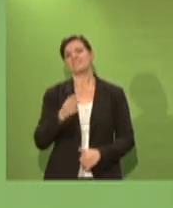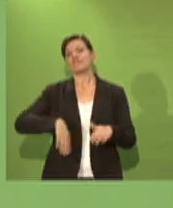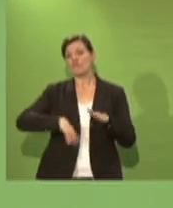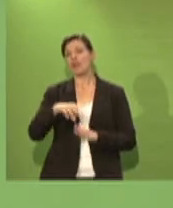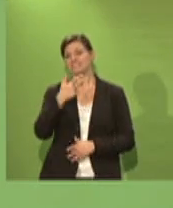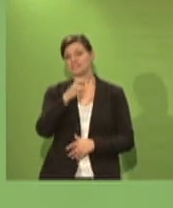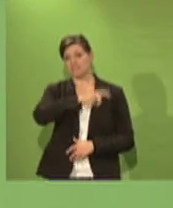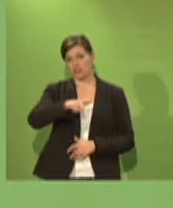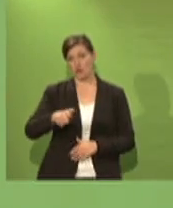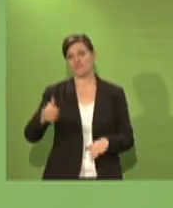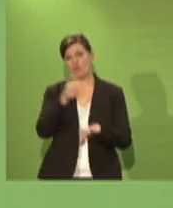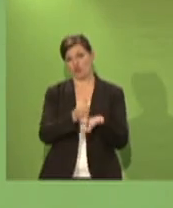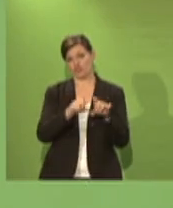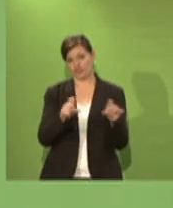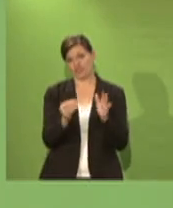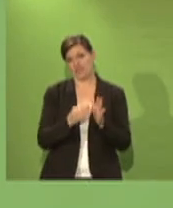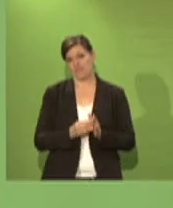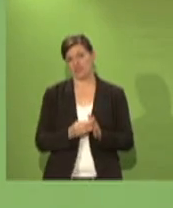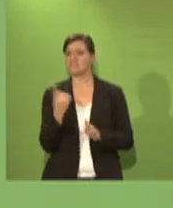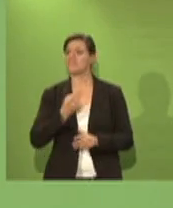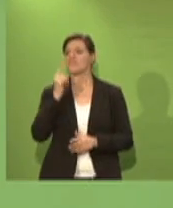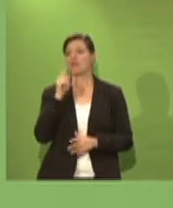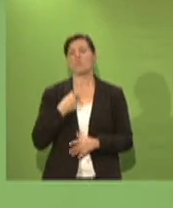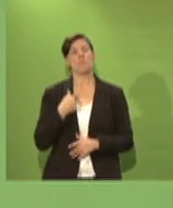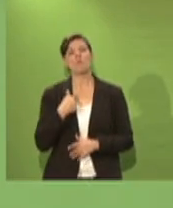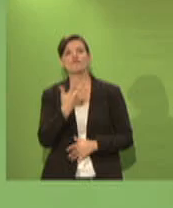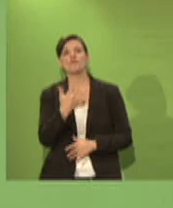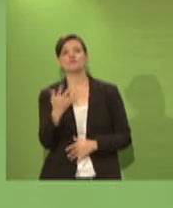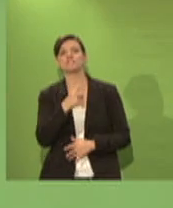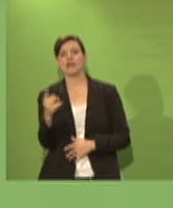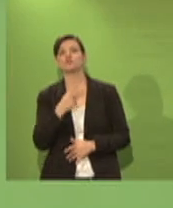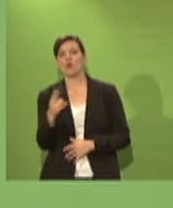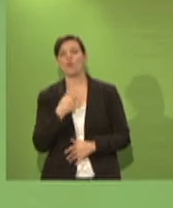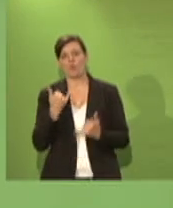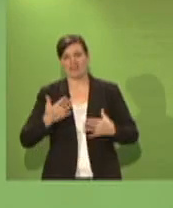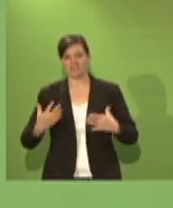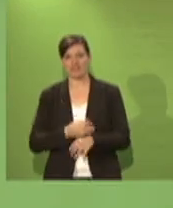20 Leuten im Vorstand. Wir glauben, dass wir damit hinkommen werden.